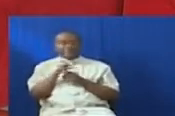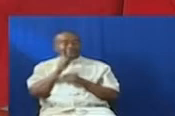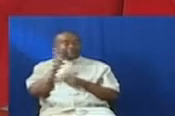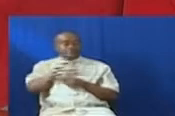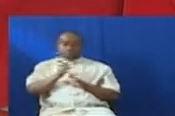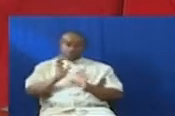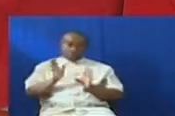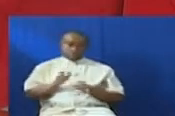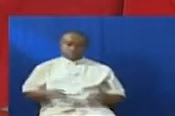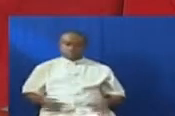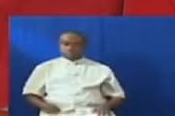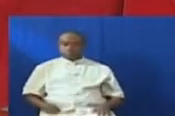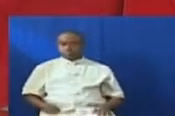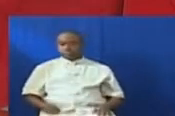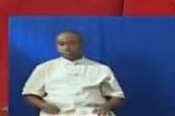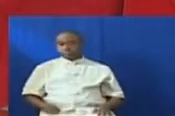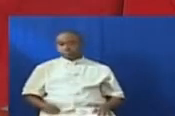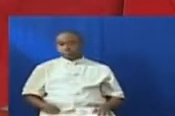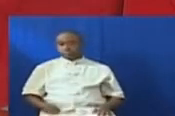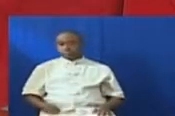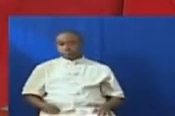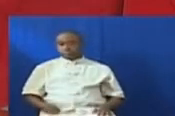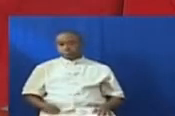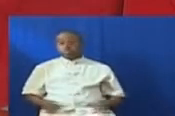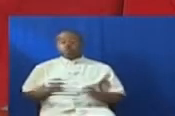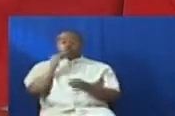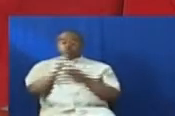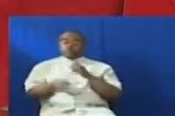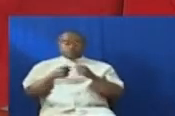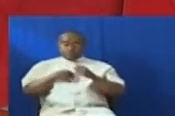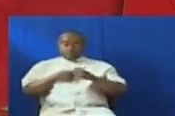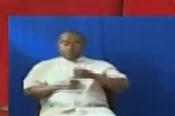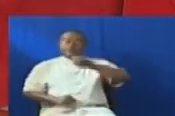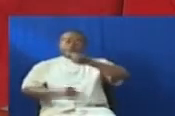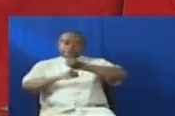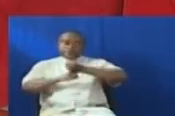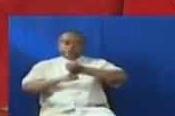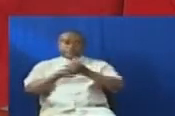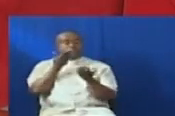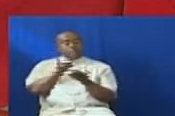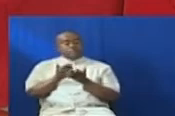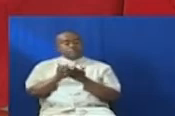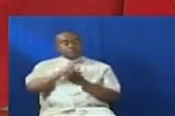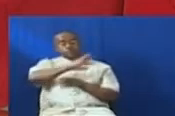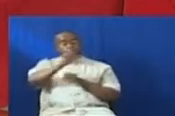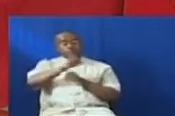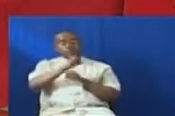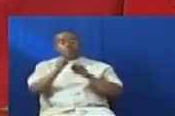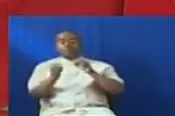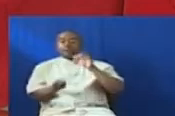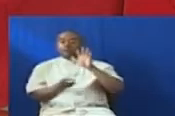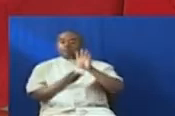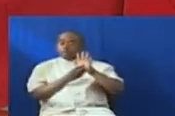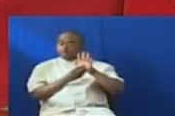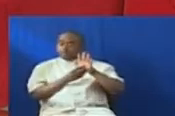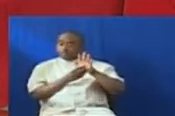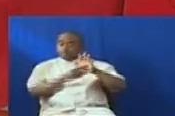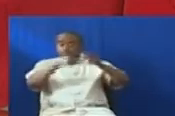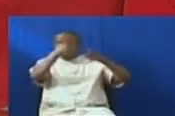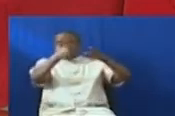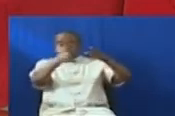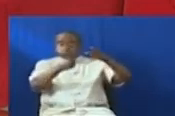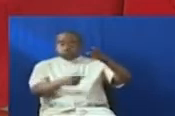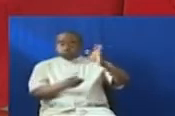Mwisho, kwa kweli naunga mkono mapendekezo yote 8 ambayo LAK